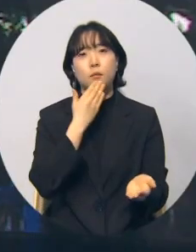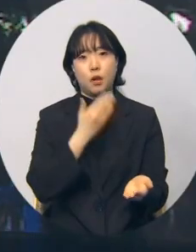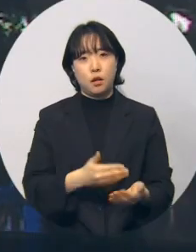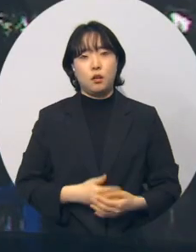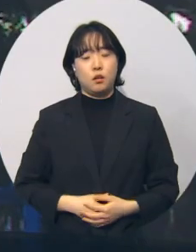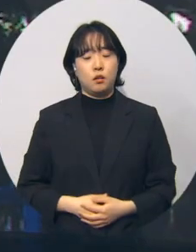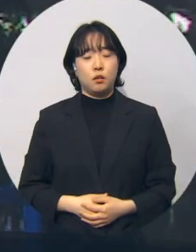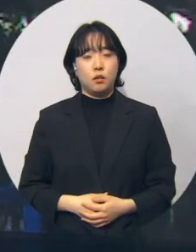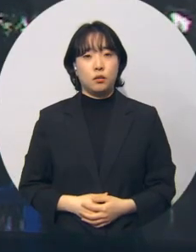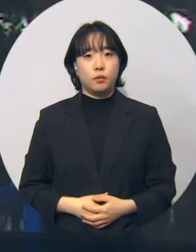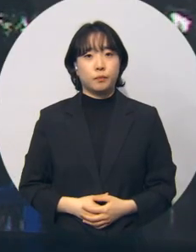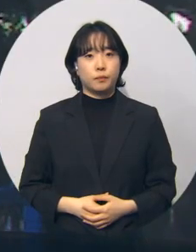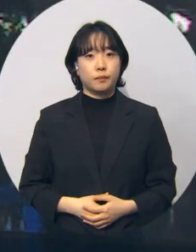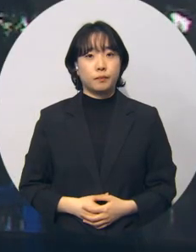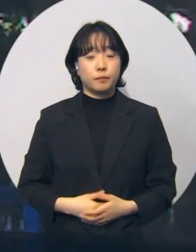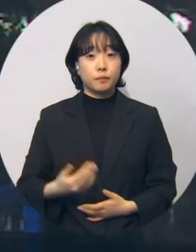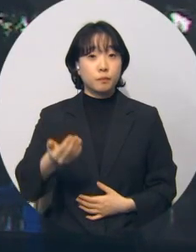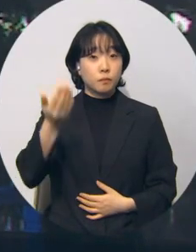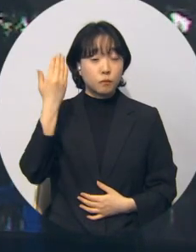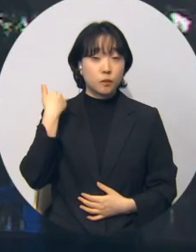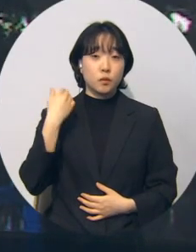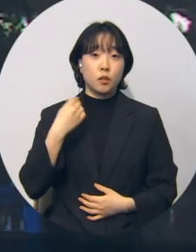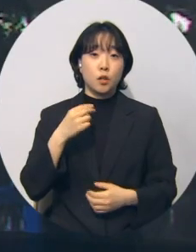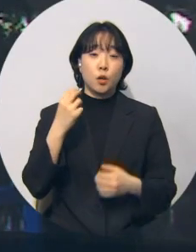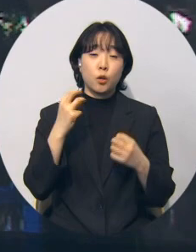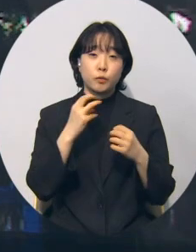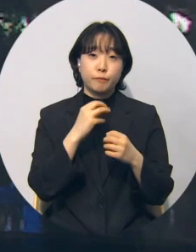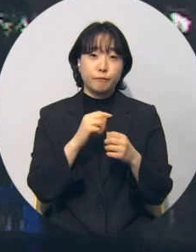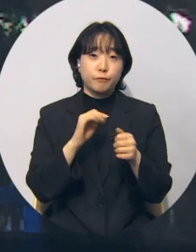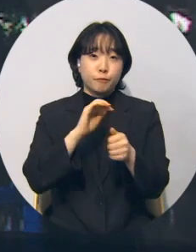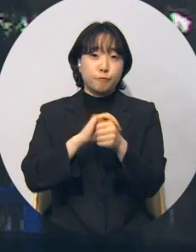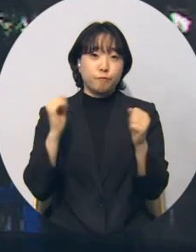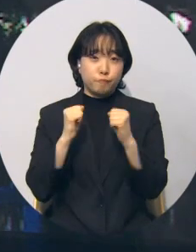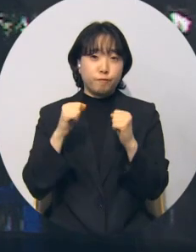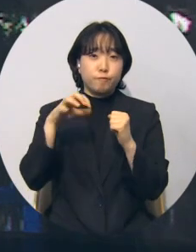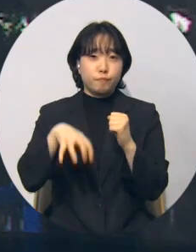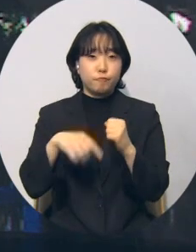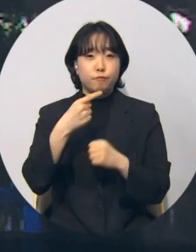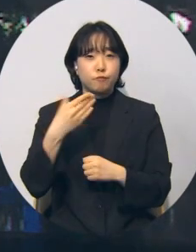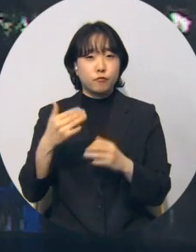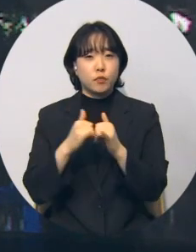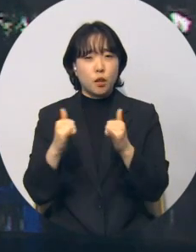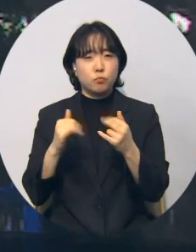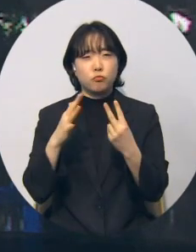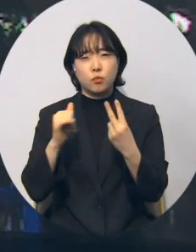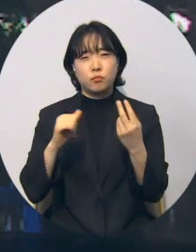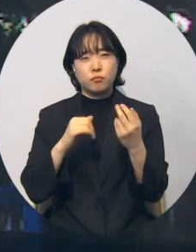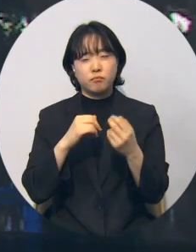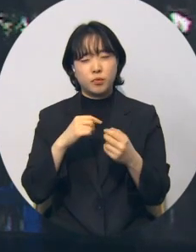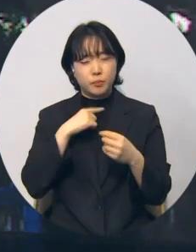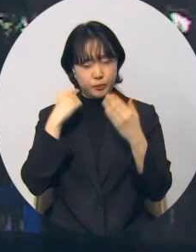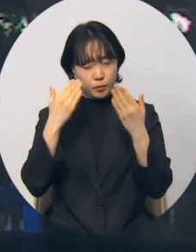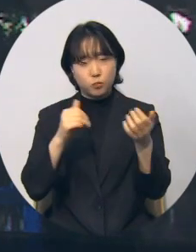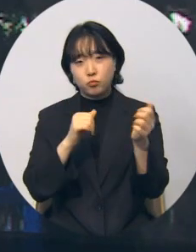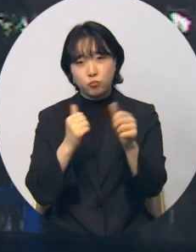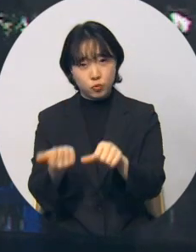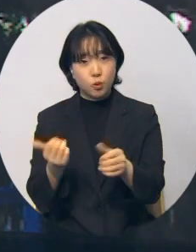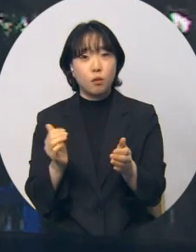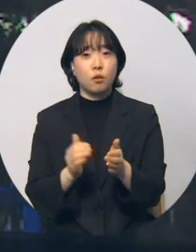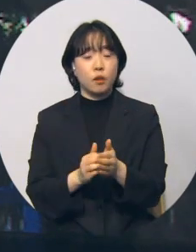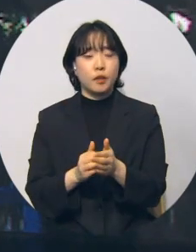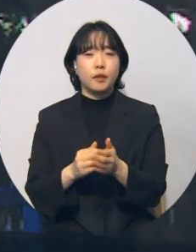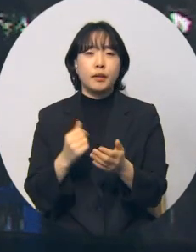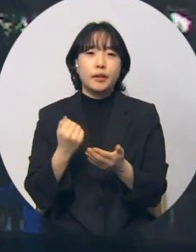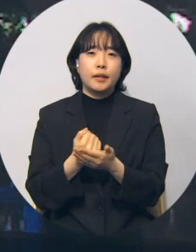지난달 경북 문경의 화재 현장에서 구조 활동을 벌리던 두 명의 소방관이 순직하는 등 현장 소방 대원들의